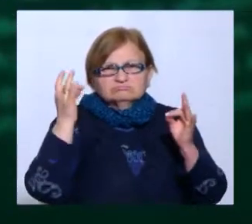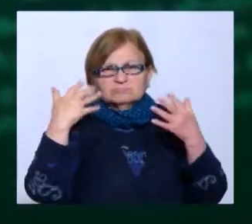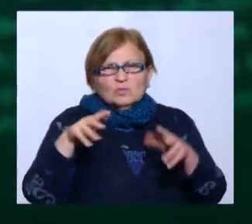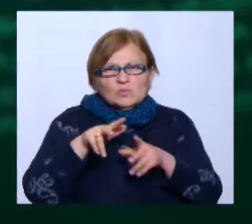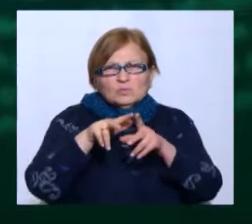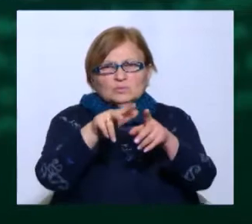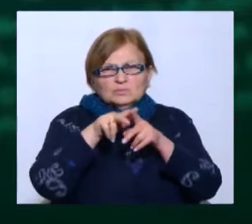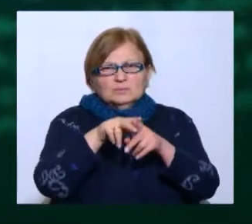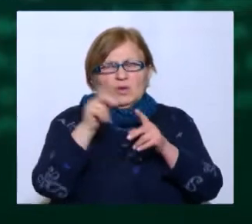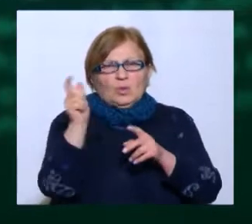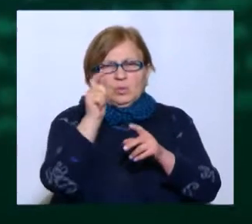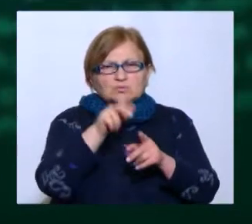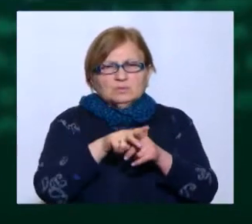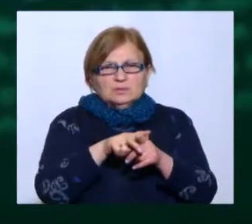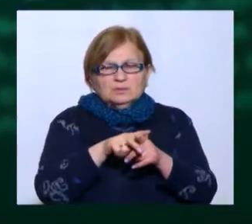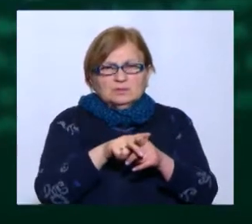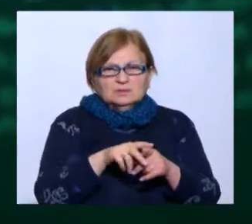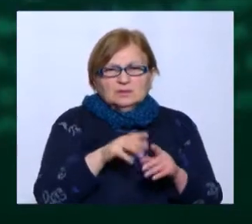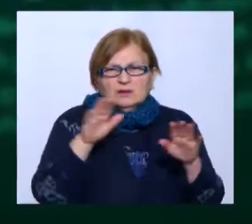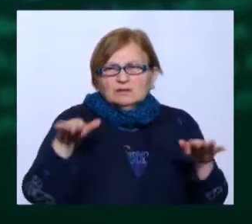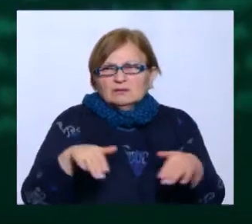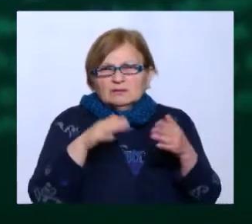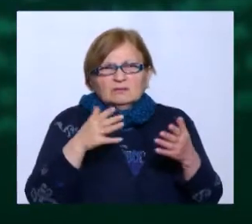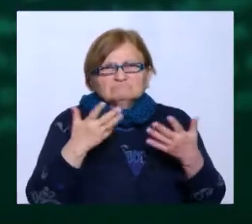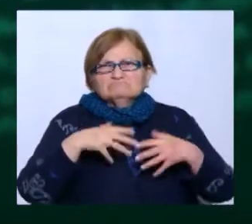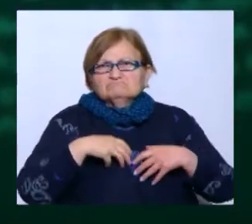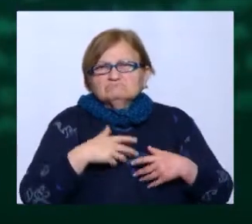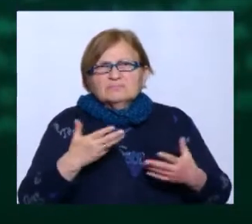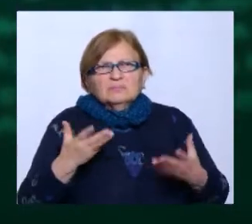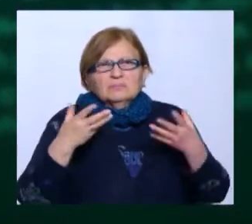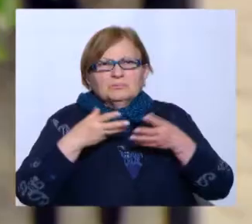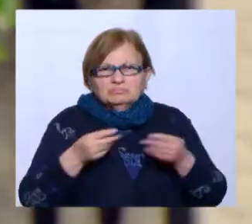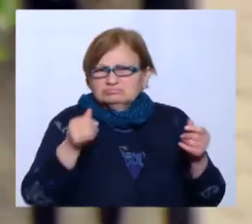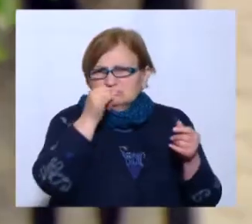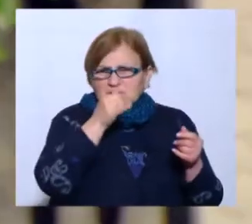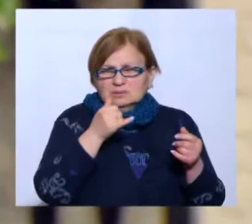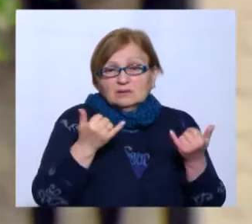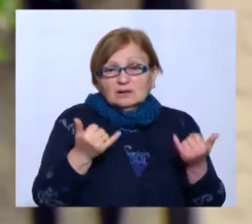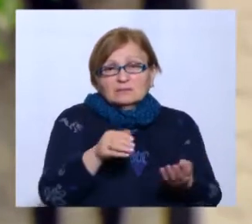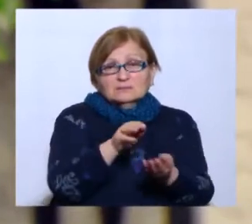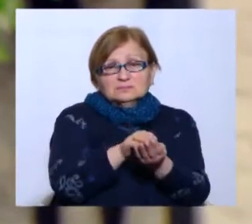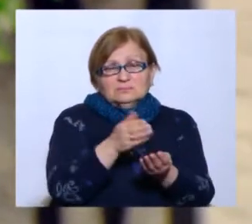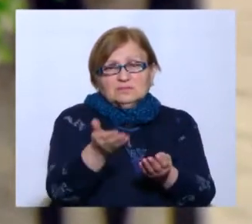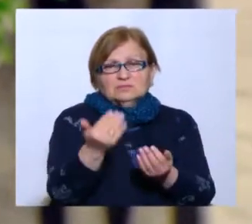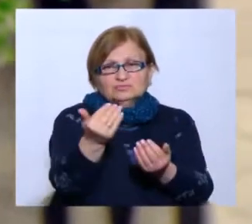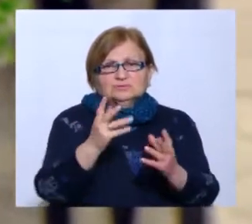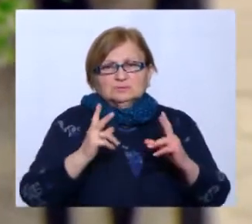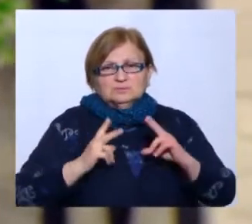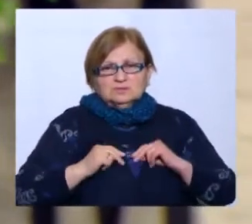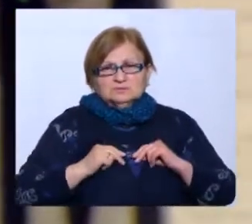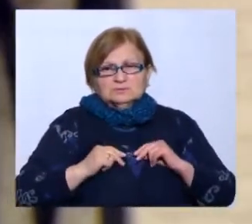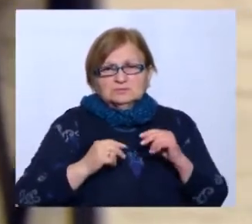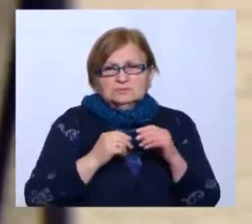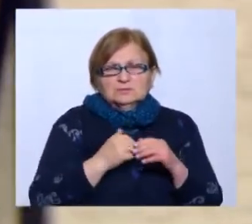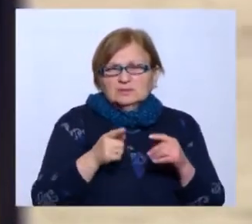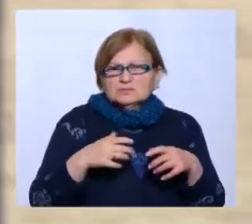ლურჯა ცხენები. ყვავილნი არ არიან არც შვება სიზმარია. Ახლა კი სამარეა შენი განსასვენები.